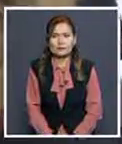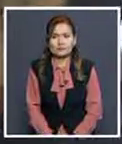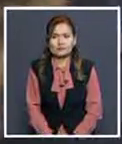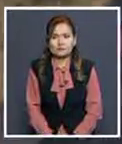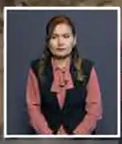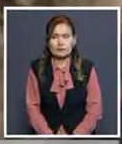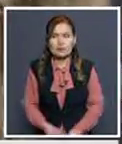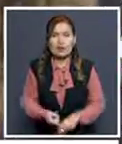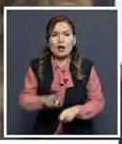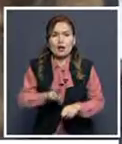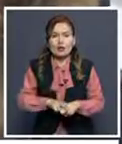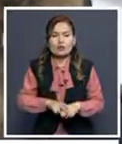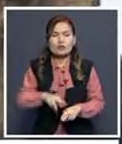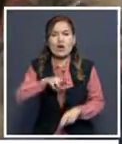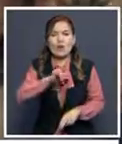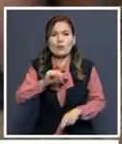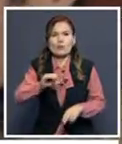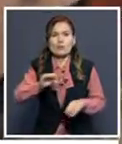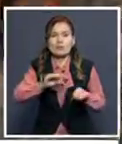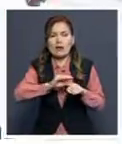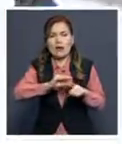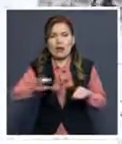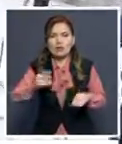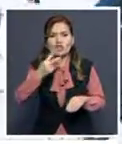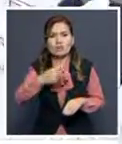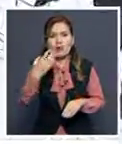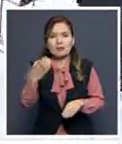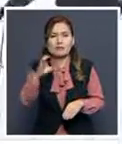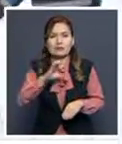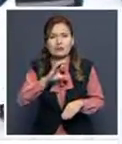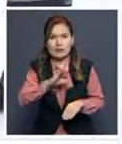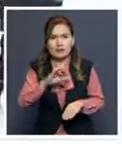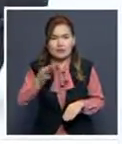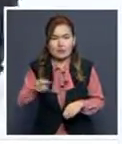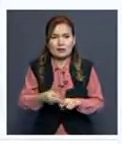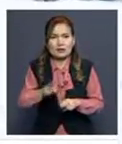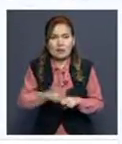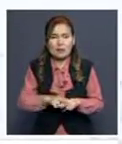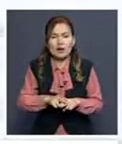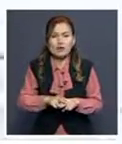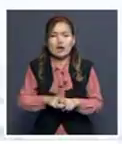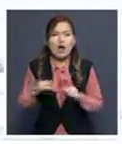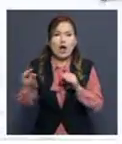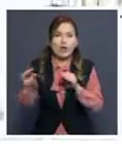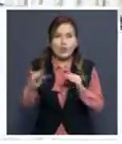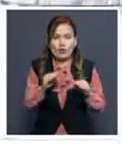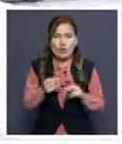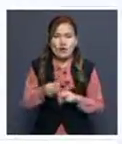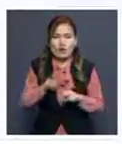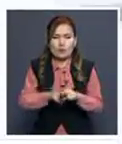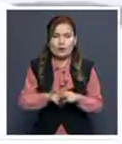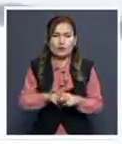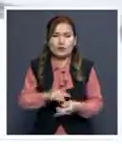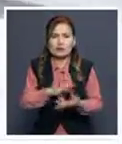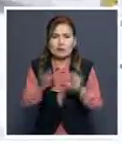Мына жерде мұздың қалыңдығы 25 сантиметр, ал жалпы адамдардың үстіне шығу үшін, көліктің шығу үшін кемінде